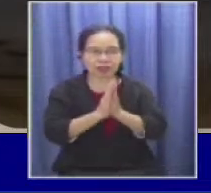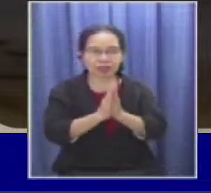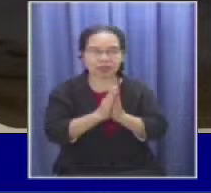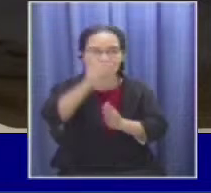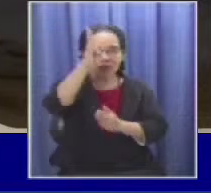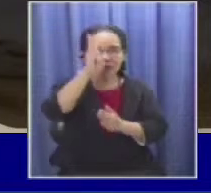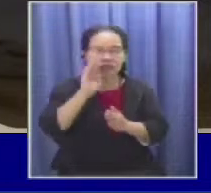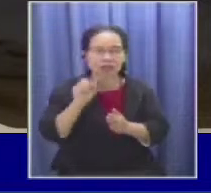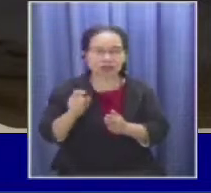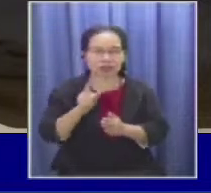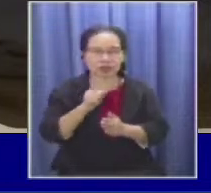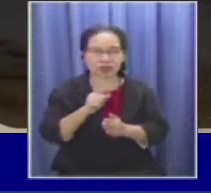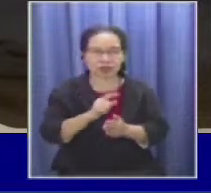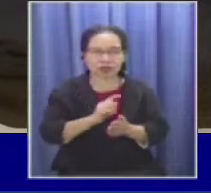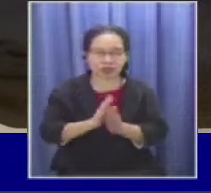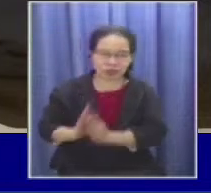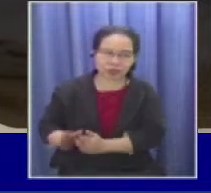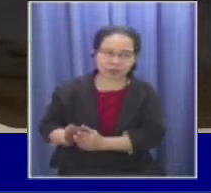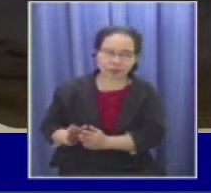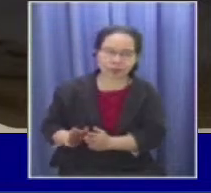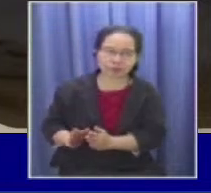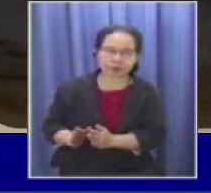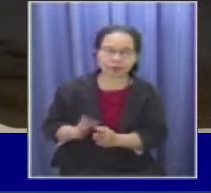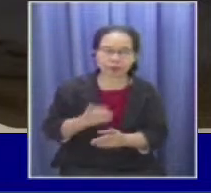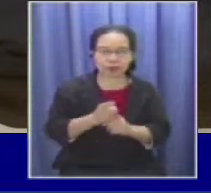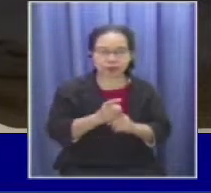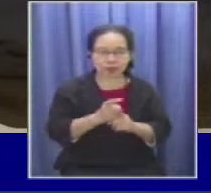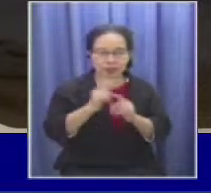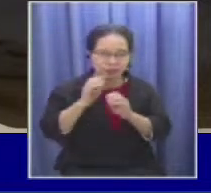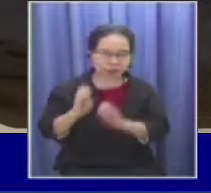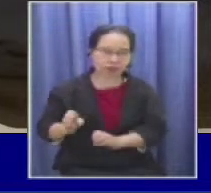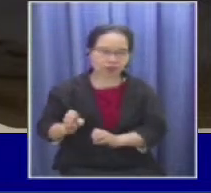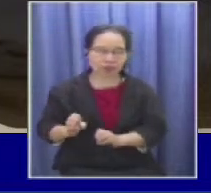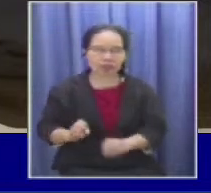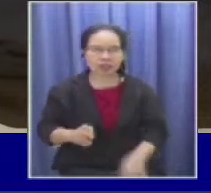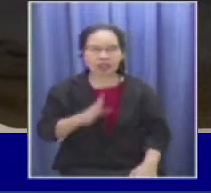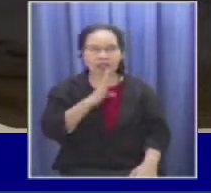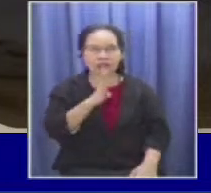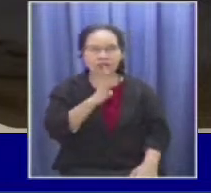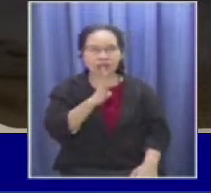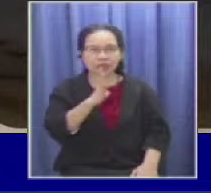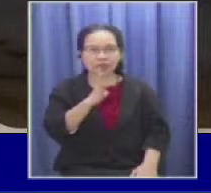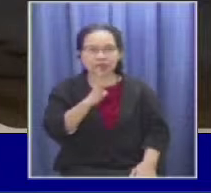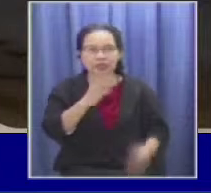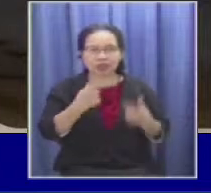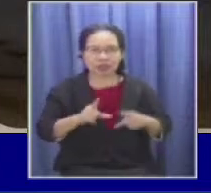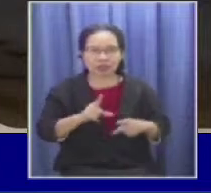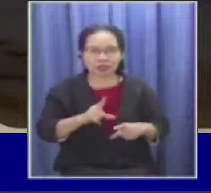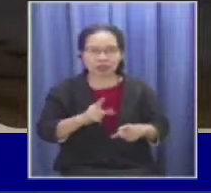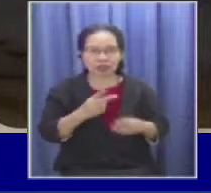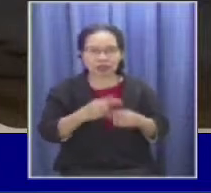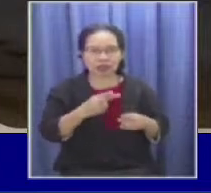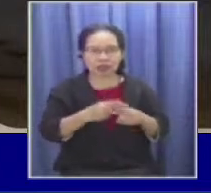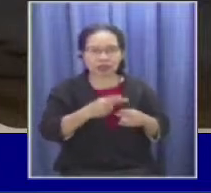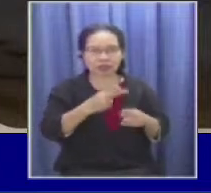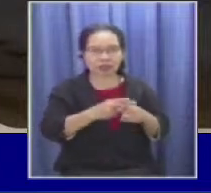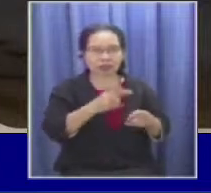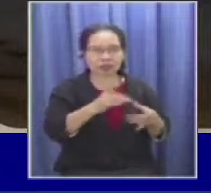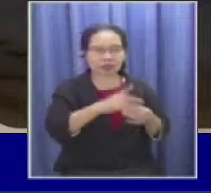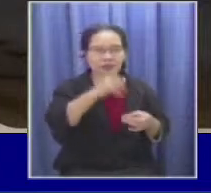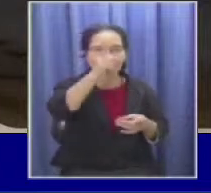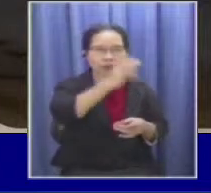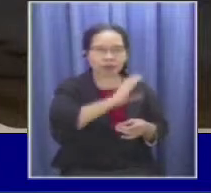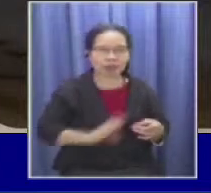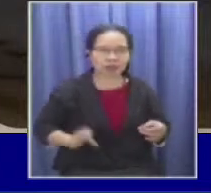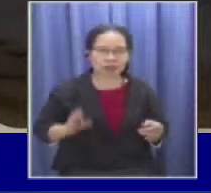ɛntene ho ma obiara ɔbɔ mpaeɛ obiara wɔbɔ Awurade din no